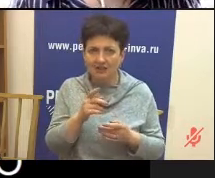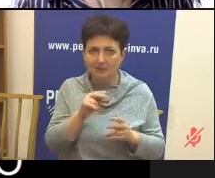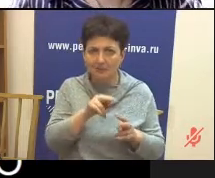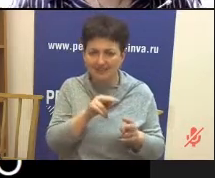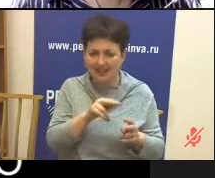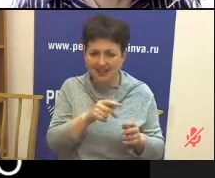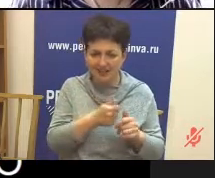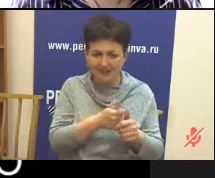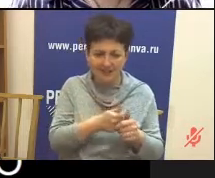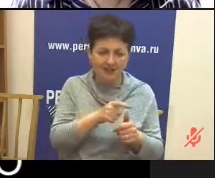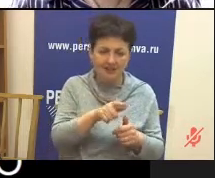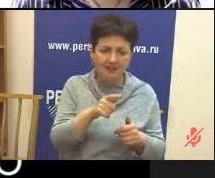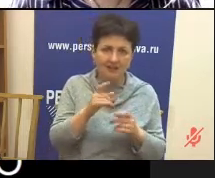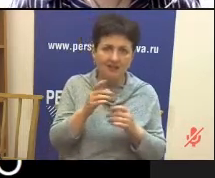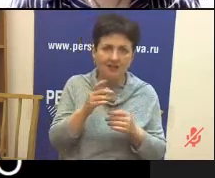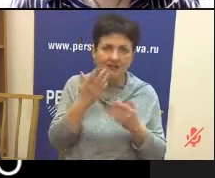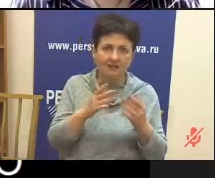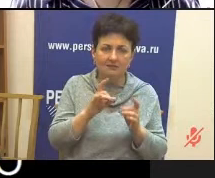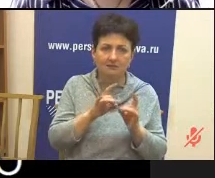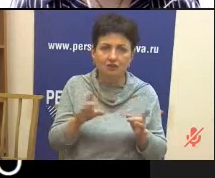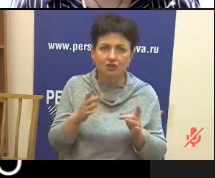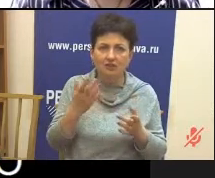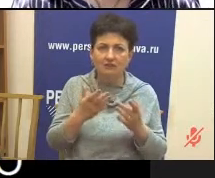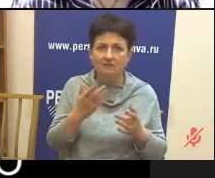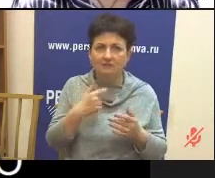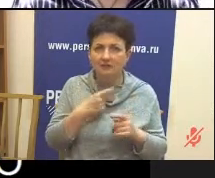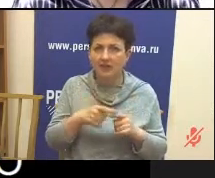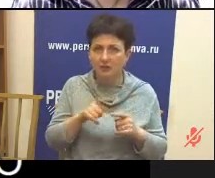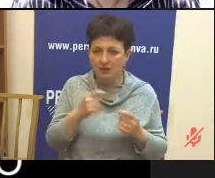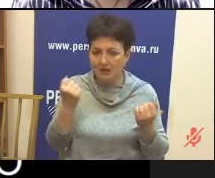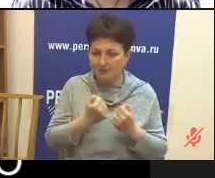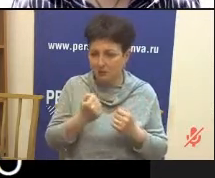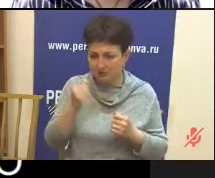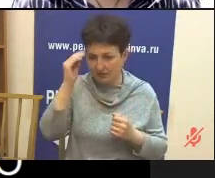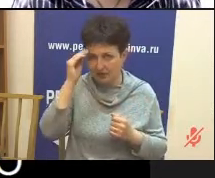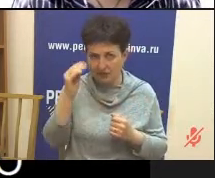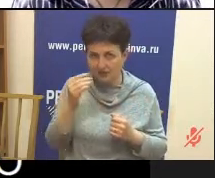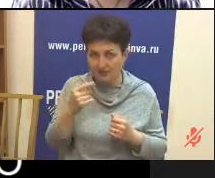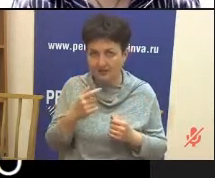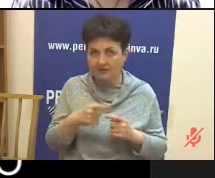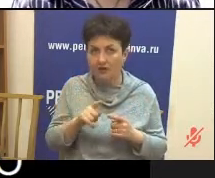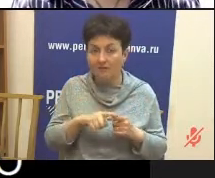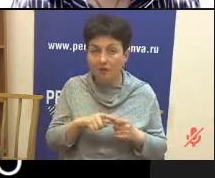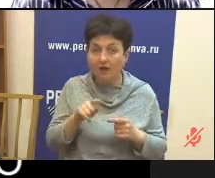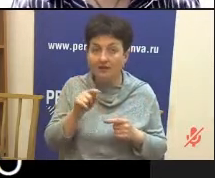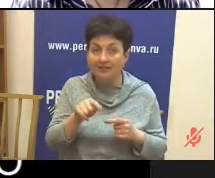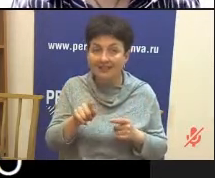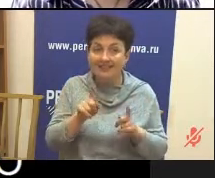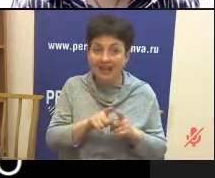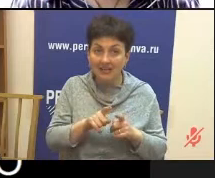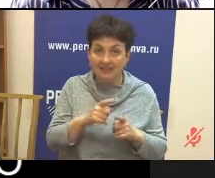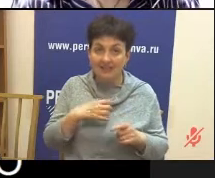под политическое преследование или в заключение по причинам, которые мне кажутся совершенно абсурдными